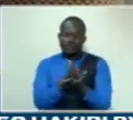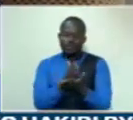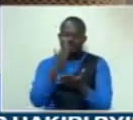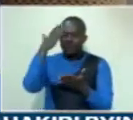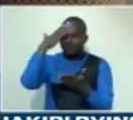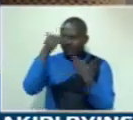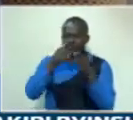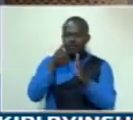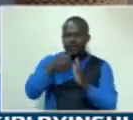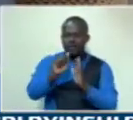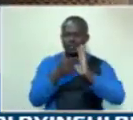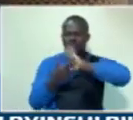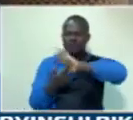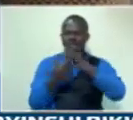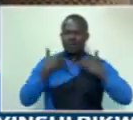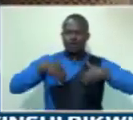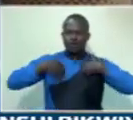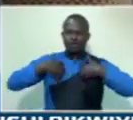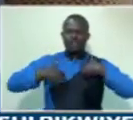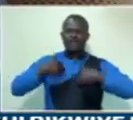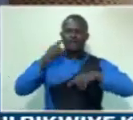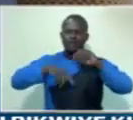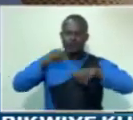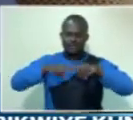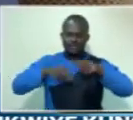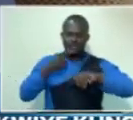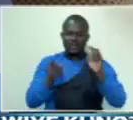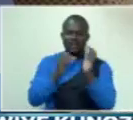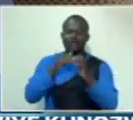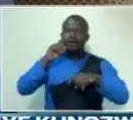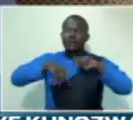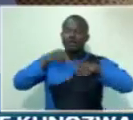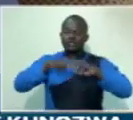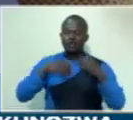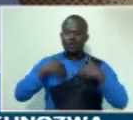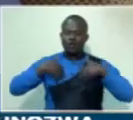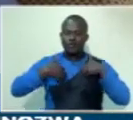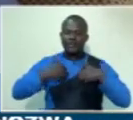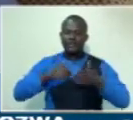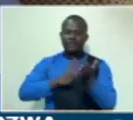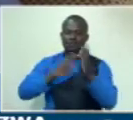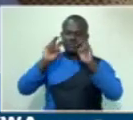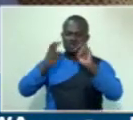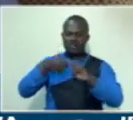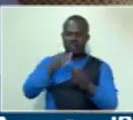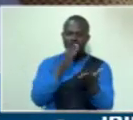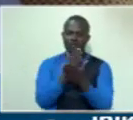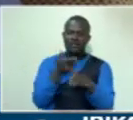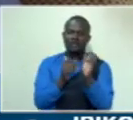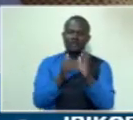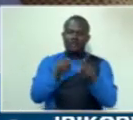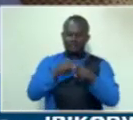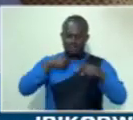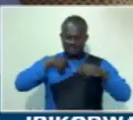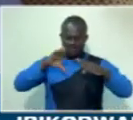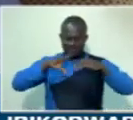kuko niyibereka ubushake bwa politique kandi political will bemeza ko ariyo kare nange ndabyemera